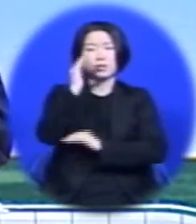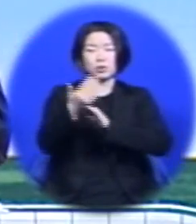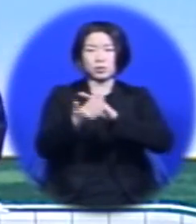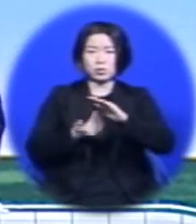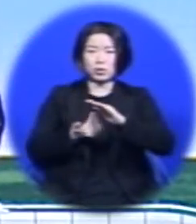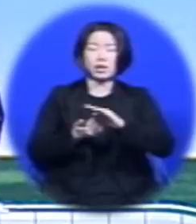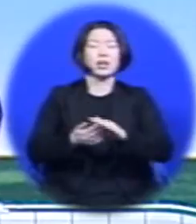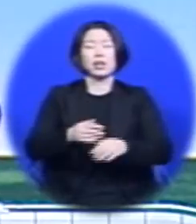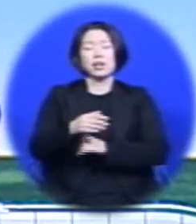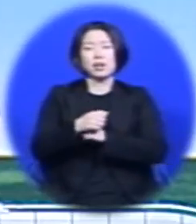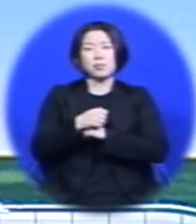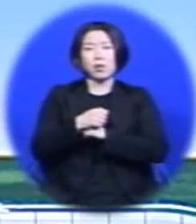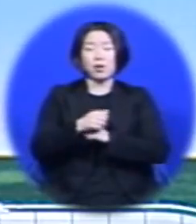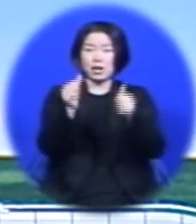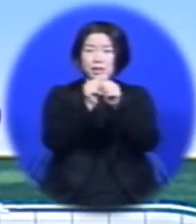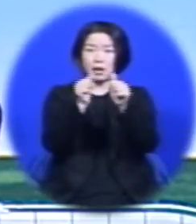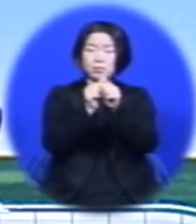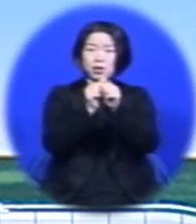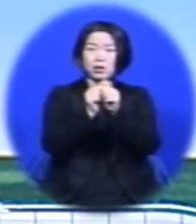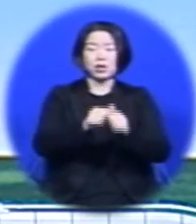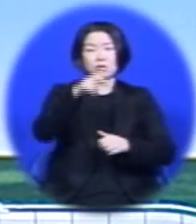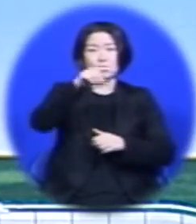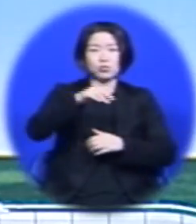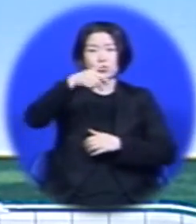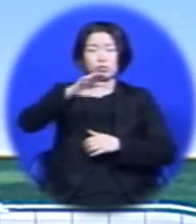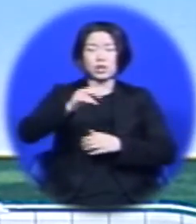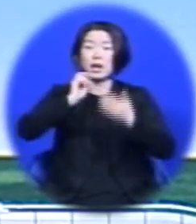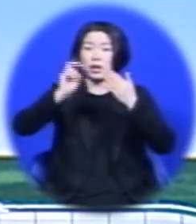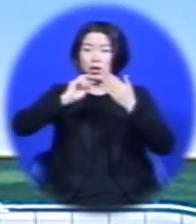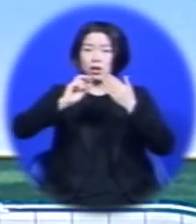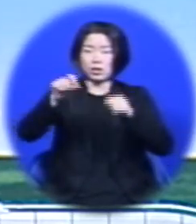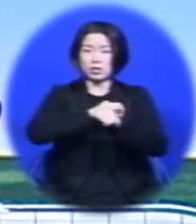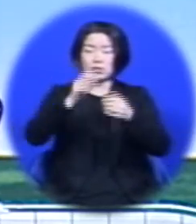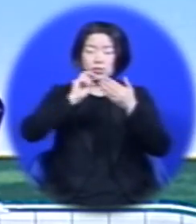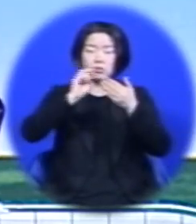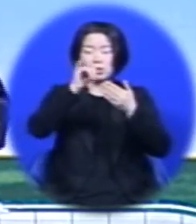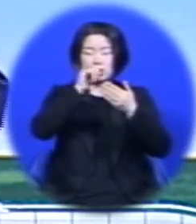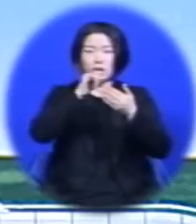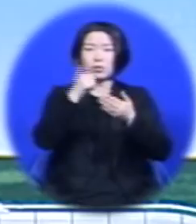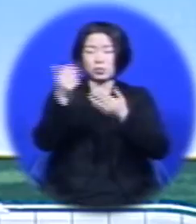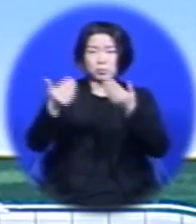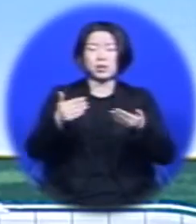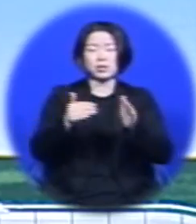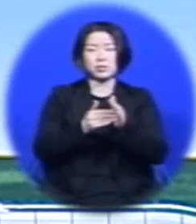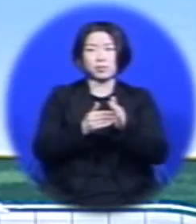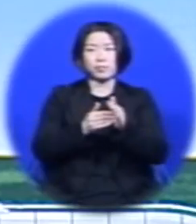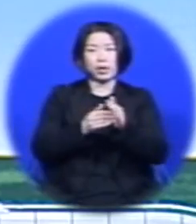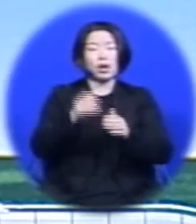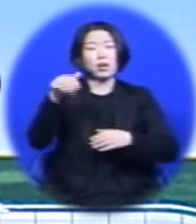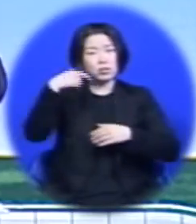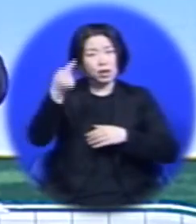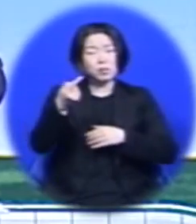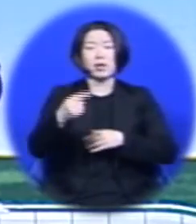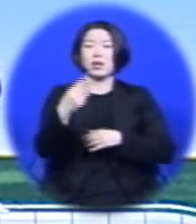남성정장 단 특송을 하겠다고 어 사회 하시는 목사님이 말씀을 하시더라 그리고는 남자 세 분이